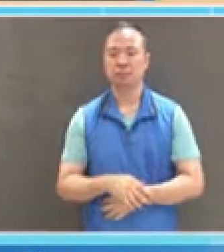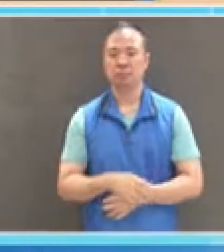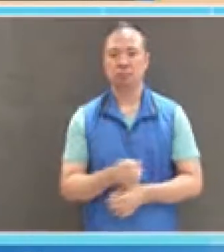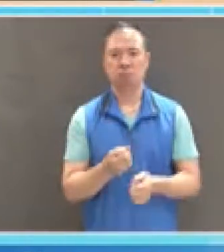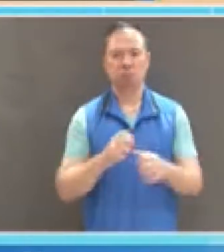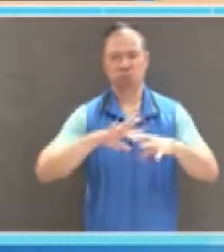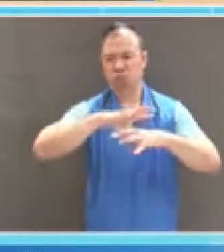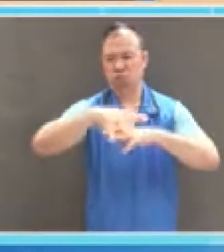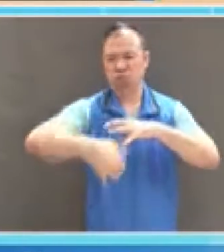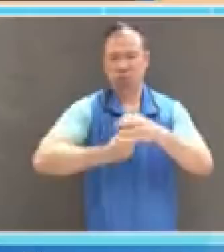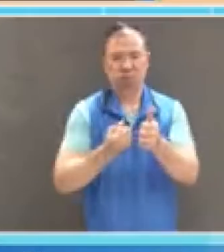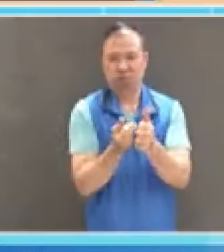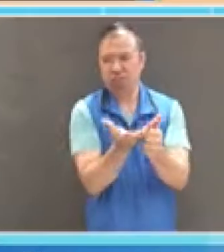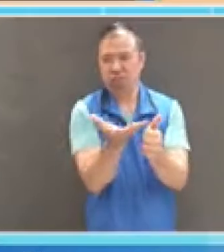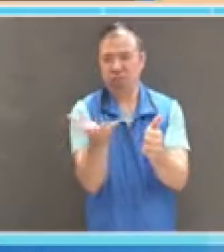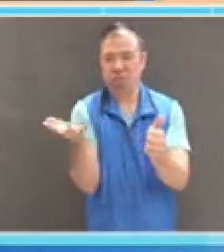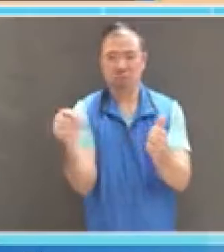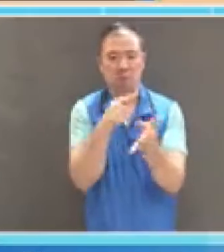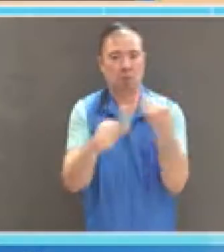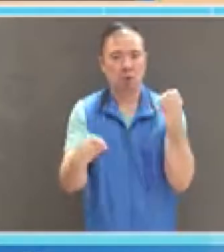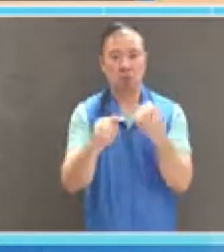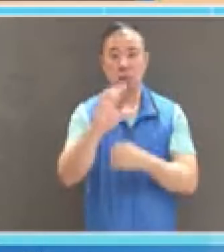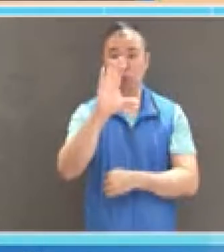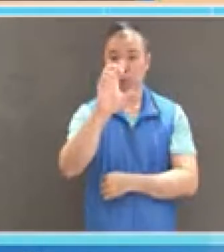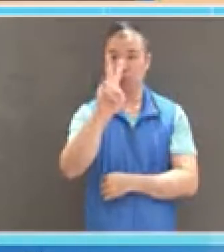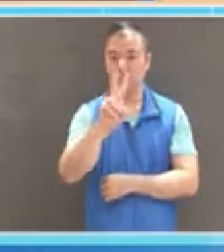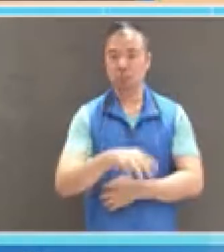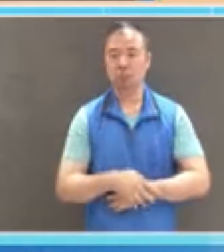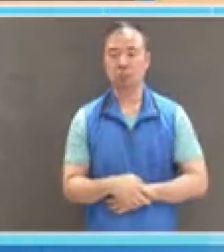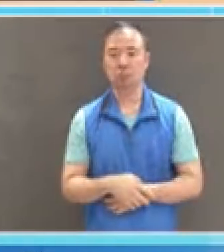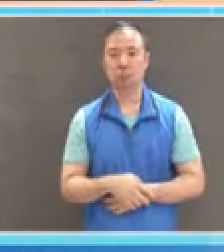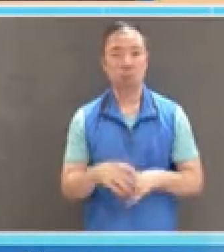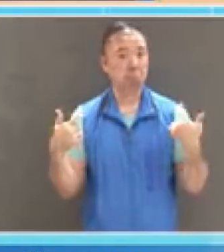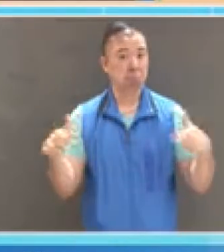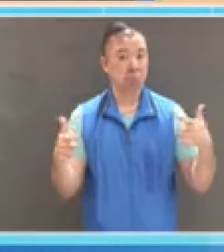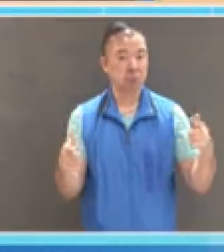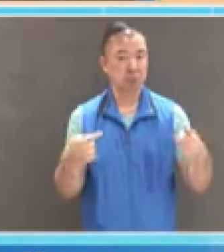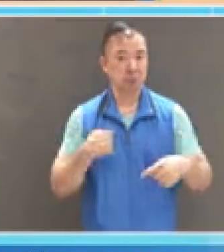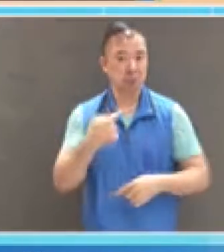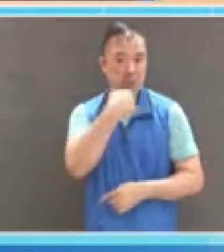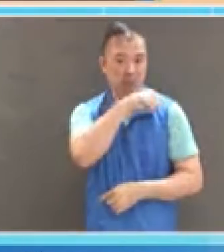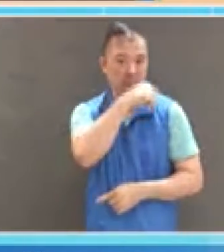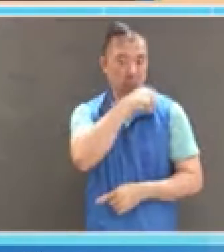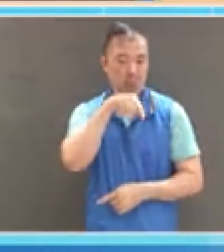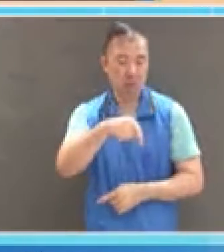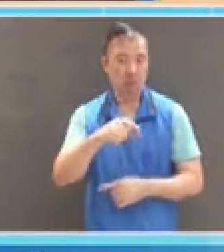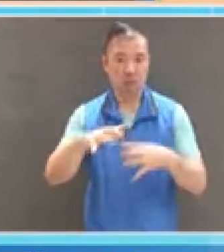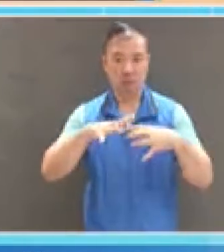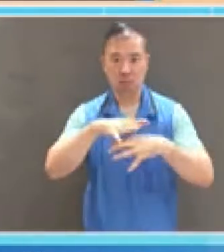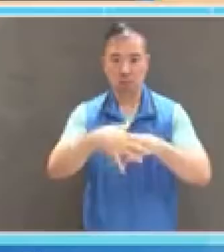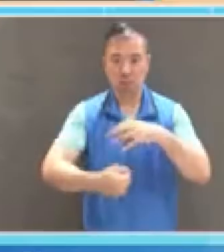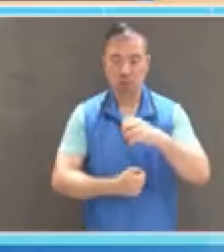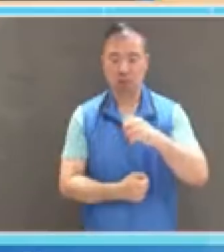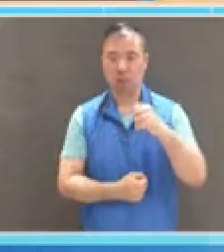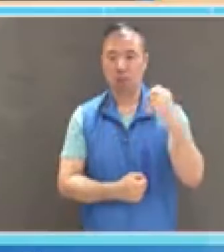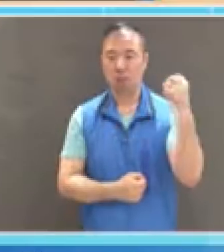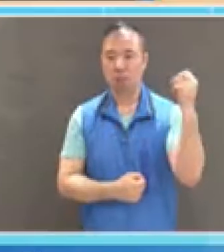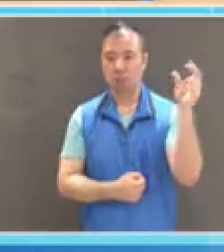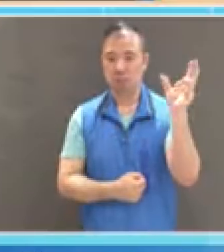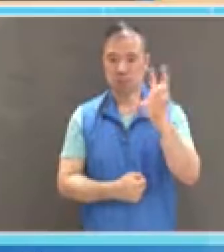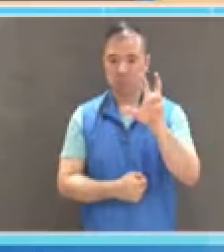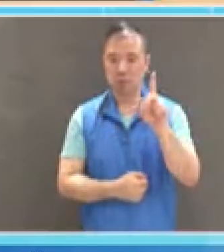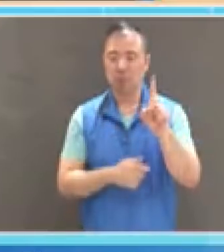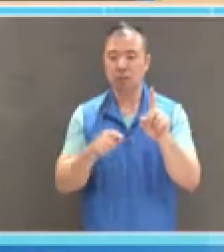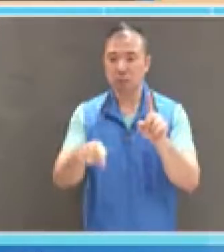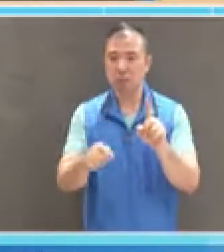家。不是对咱国外来国内来讲，七个国才叫做高风险。这92个国